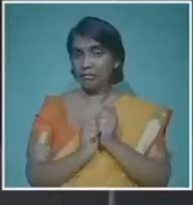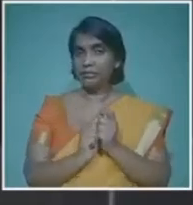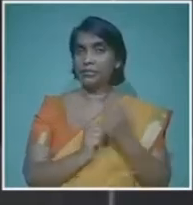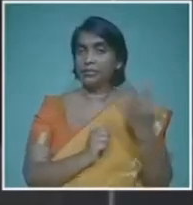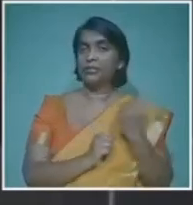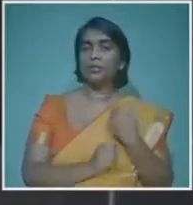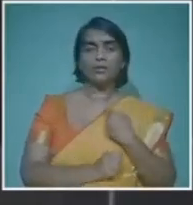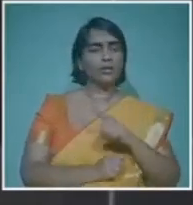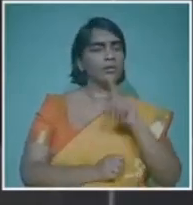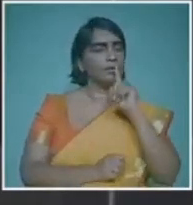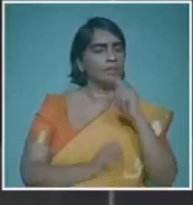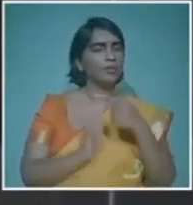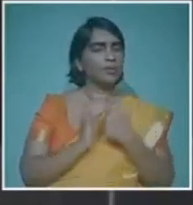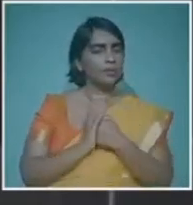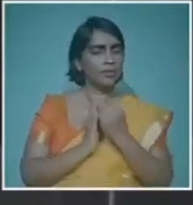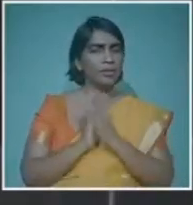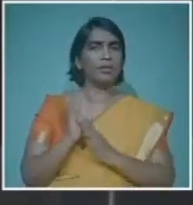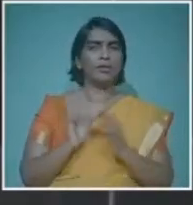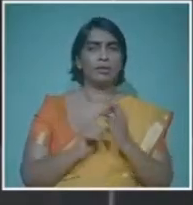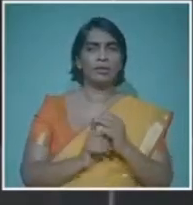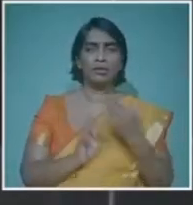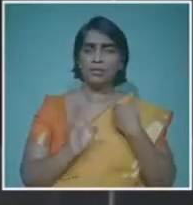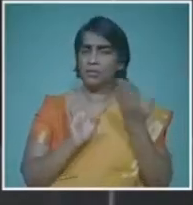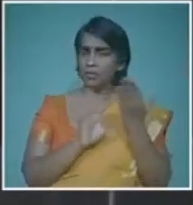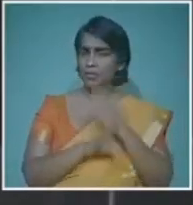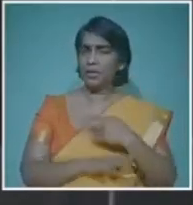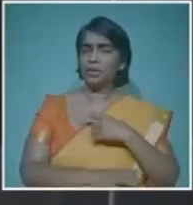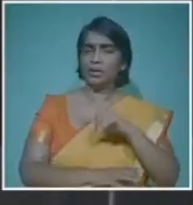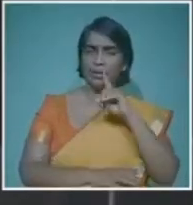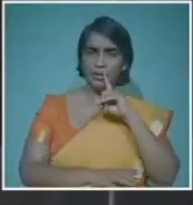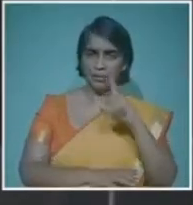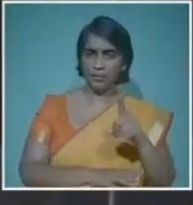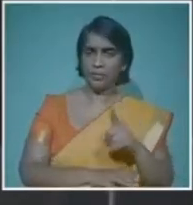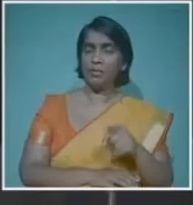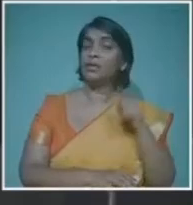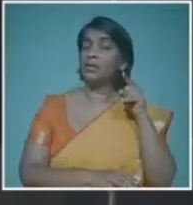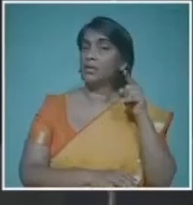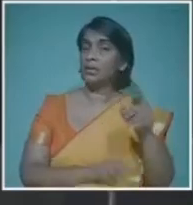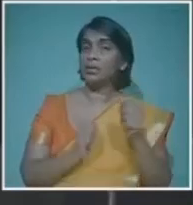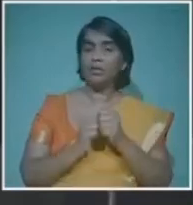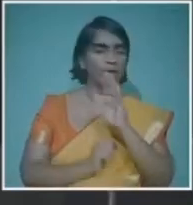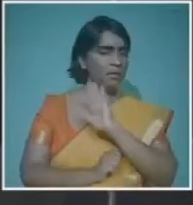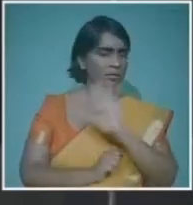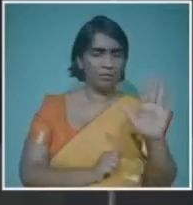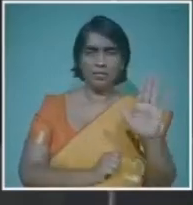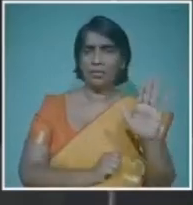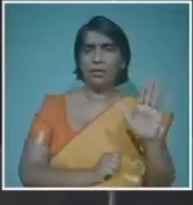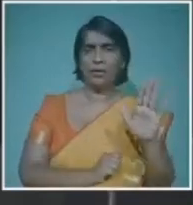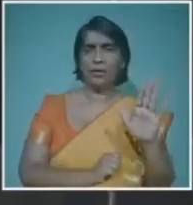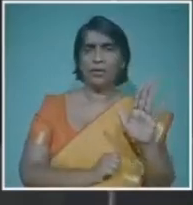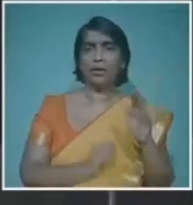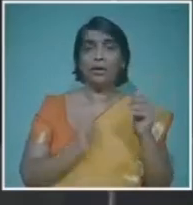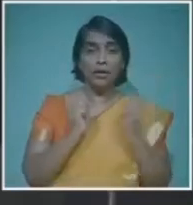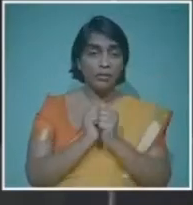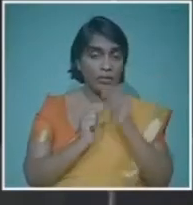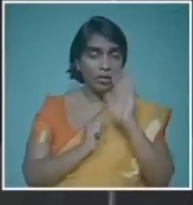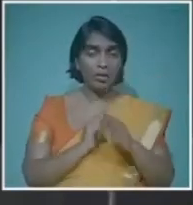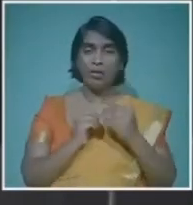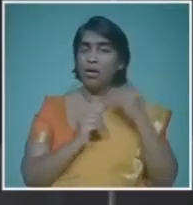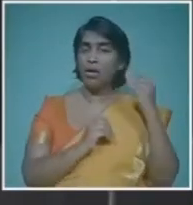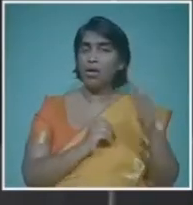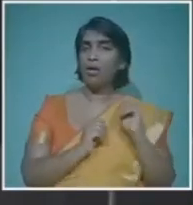එතකොට මම කියන්නේ කරු ඇමතුමා මම ඔබතුමාට කලිනුත් මේක කිව්වා ඒක කරන්න එපා ඒක කරොත් මොකද